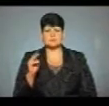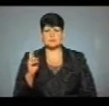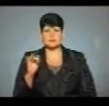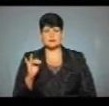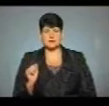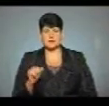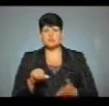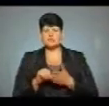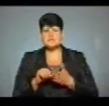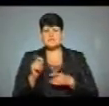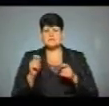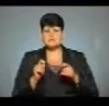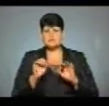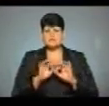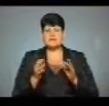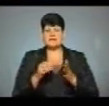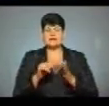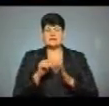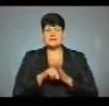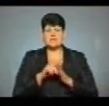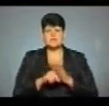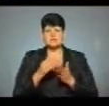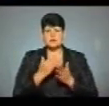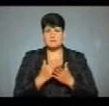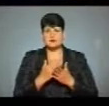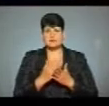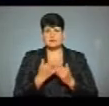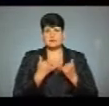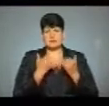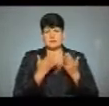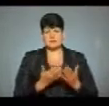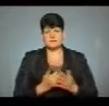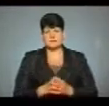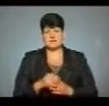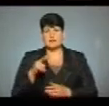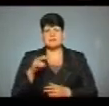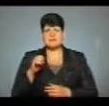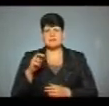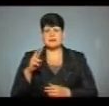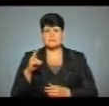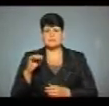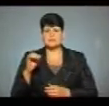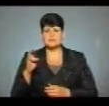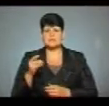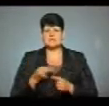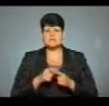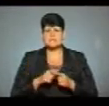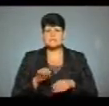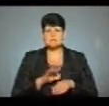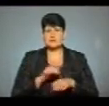фестивалю Тетяна Савочка розповіла, яке значення дзвони Лемківщини мають для неї. Лемківщина – це білі сльози